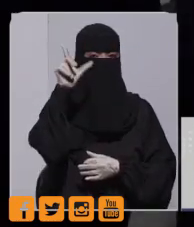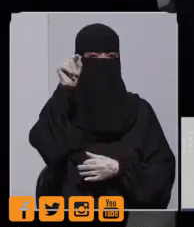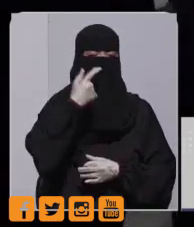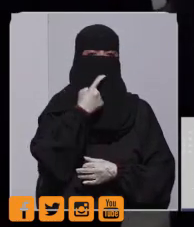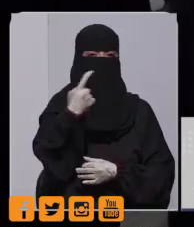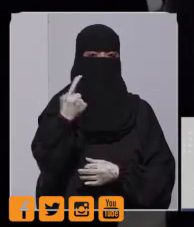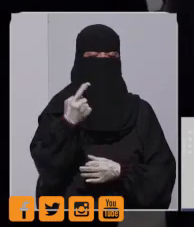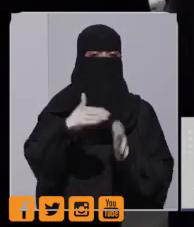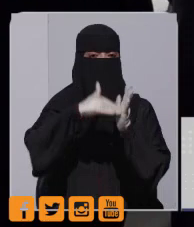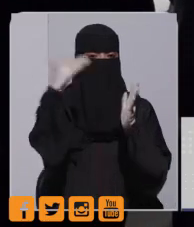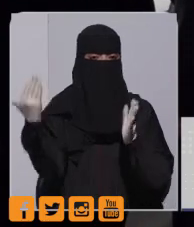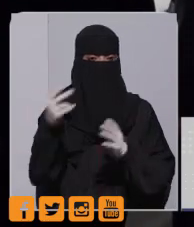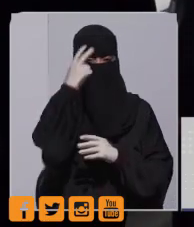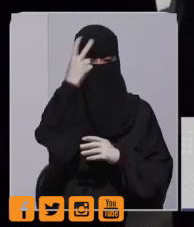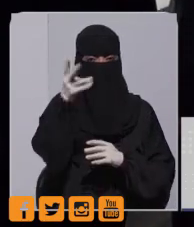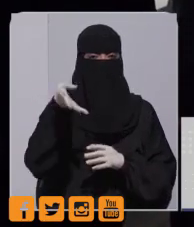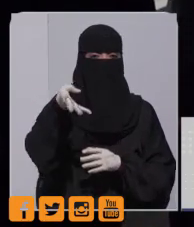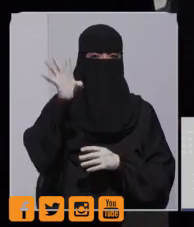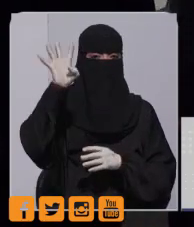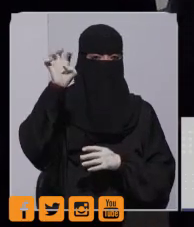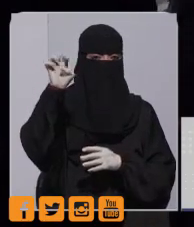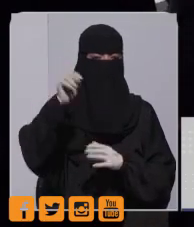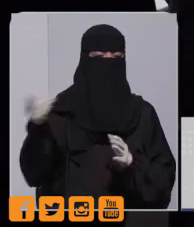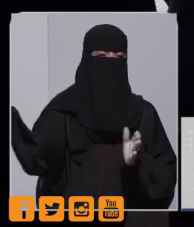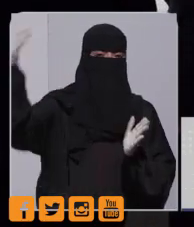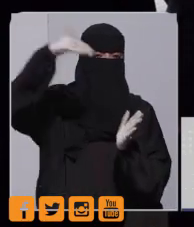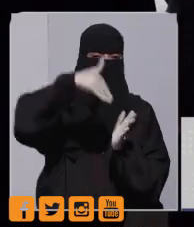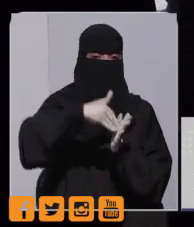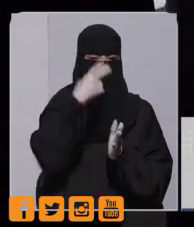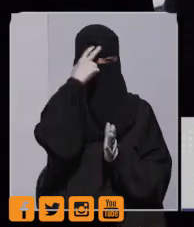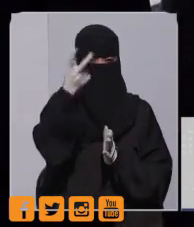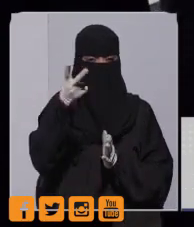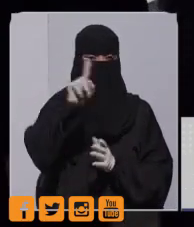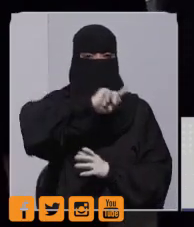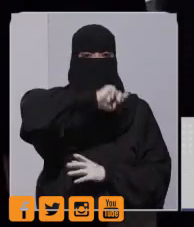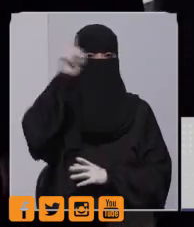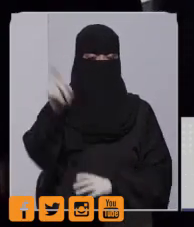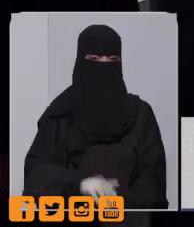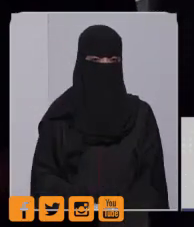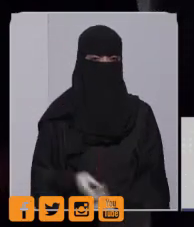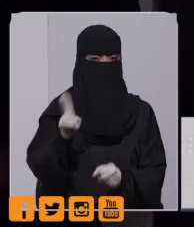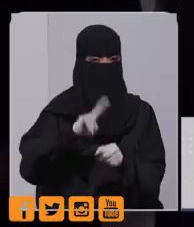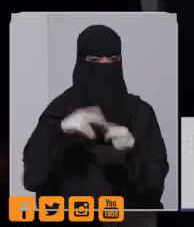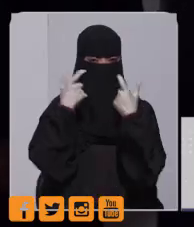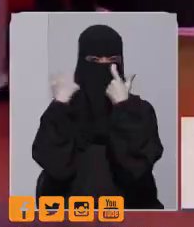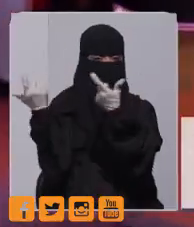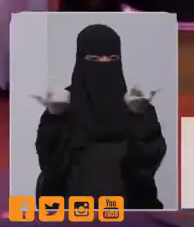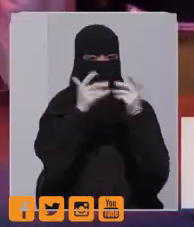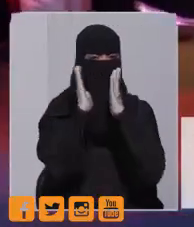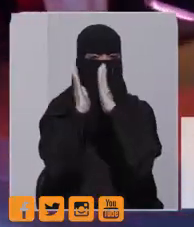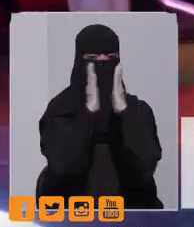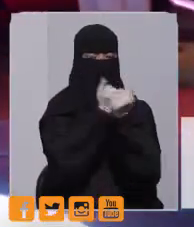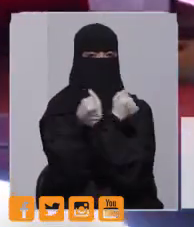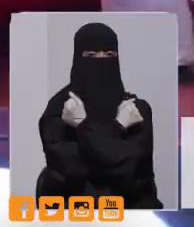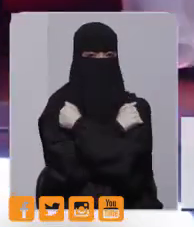تبدا عام 2040 لتصل الى عام 2100 كما اطلع على مختلف اقسام المتحف